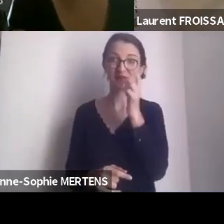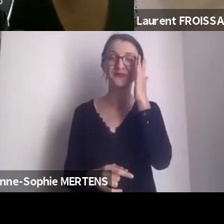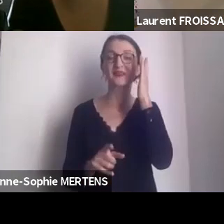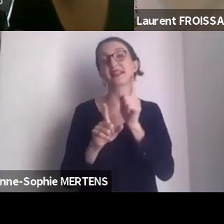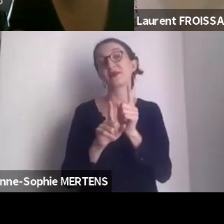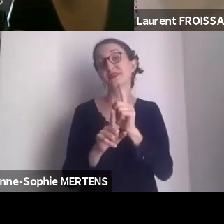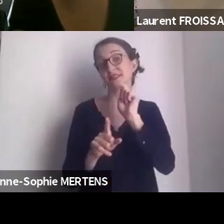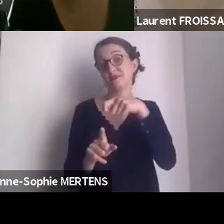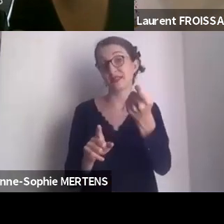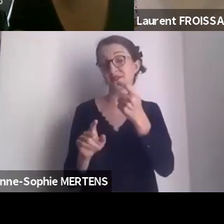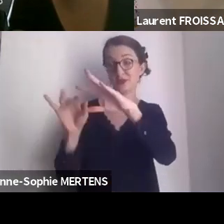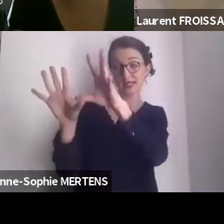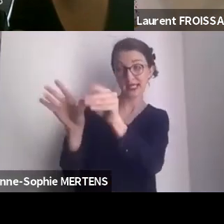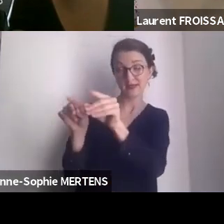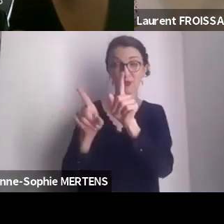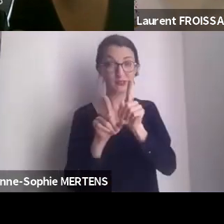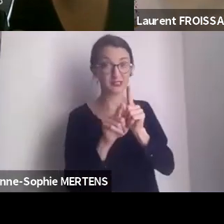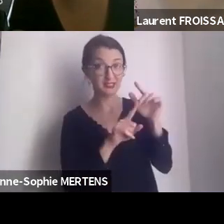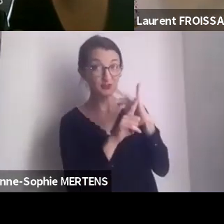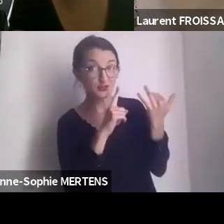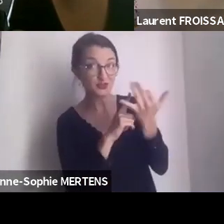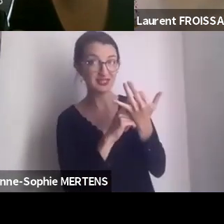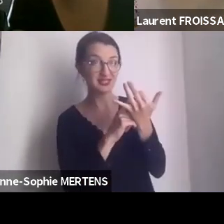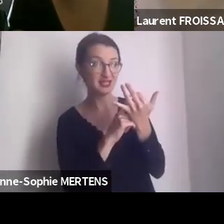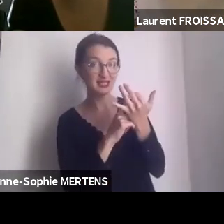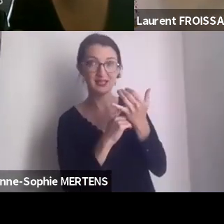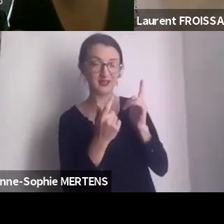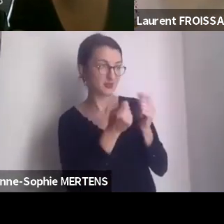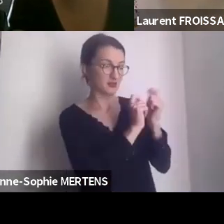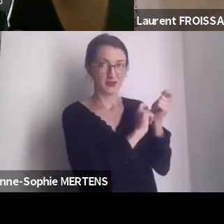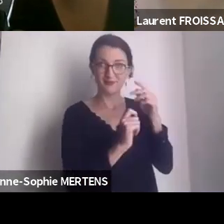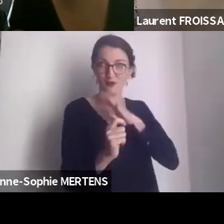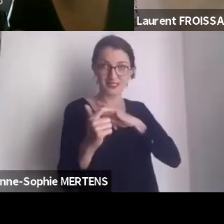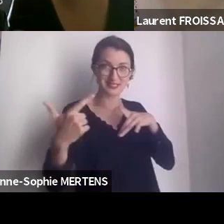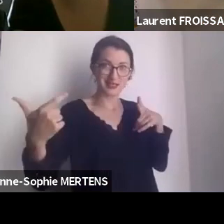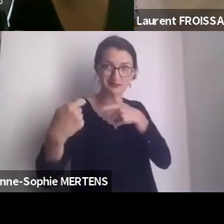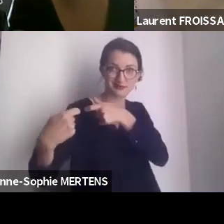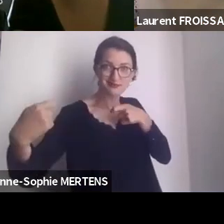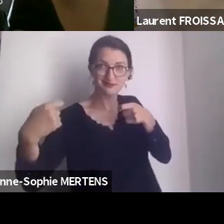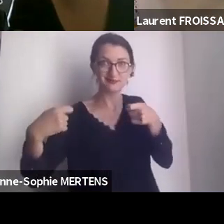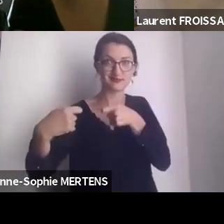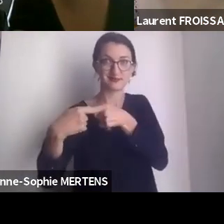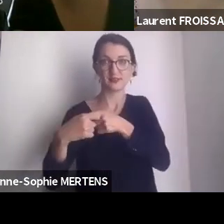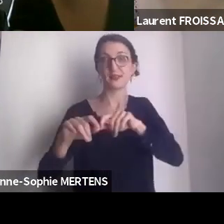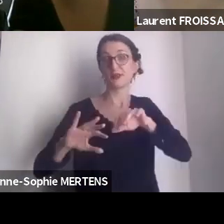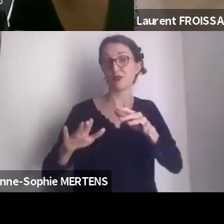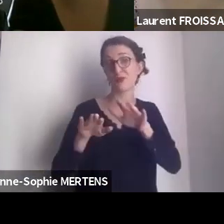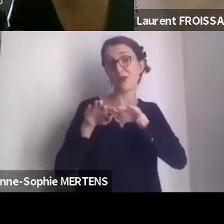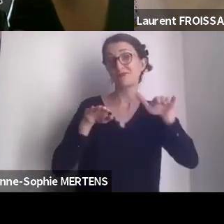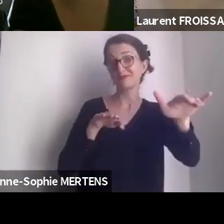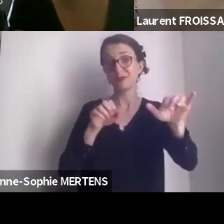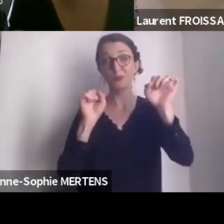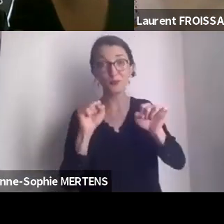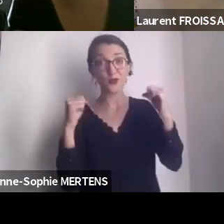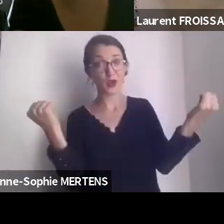évolue, en essayant de faire notre part, comme je le disais tout à l'heure, à travers des actions internes et externes, d'entraide, de partage, de